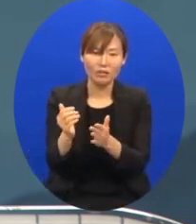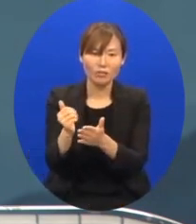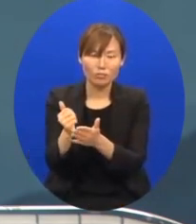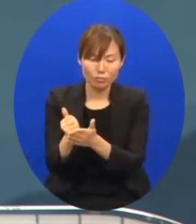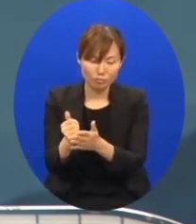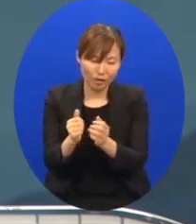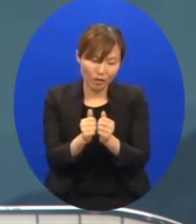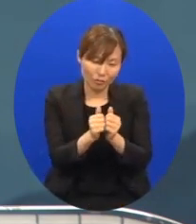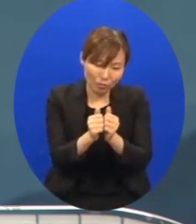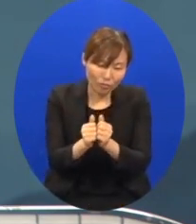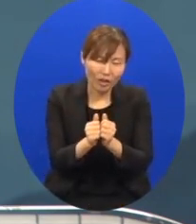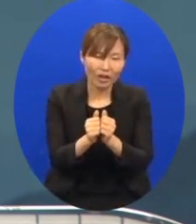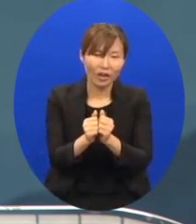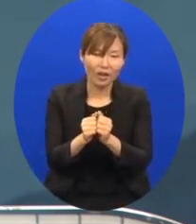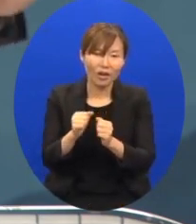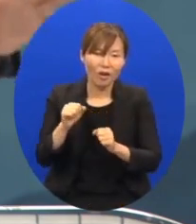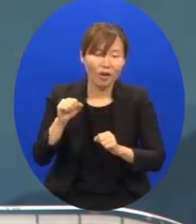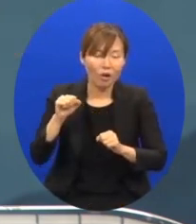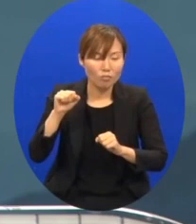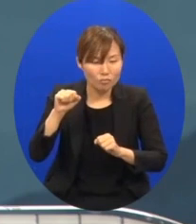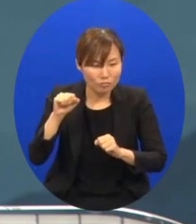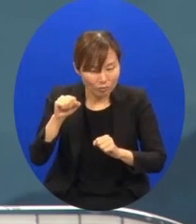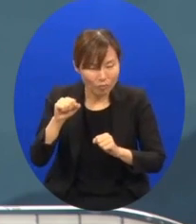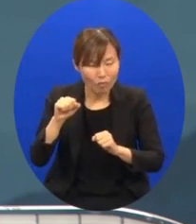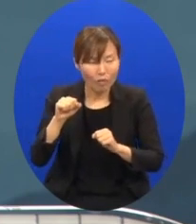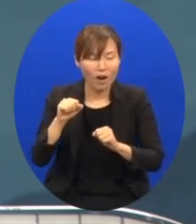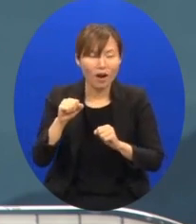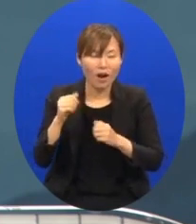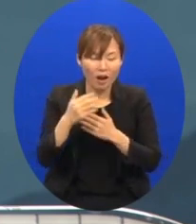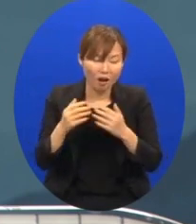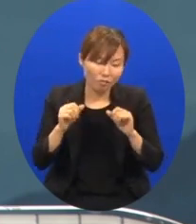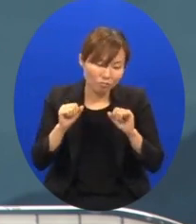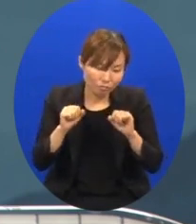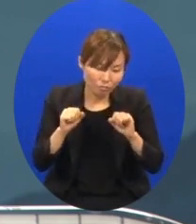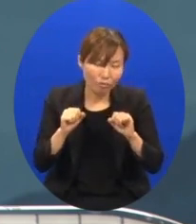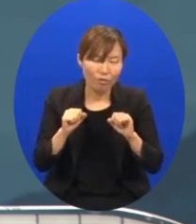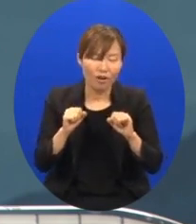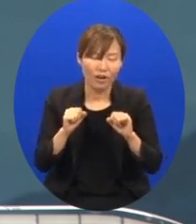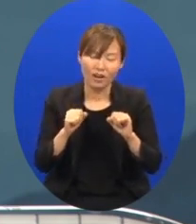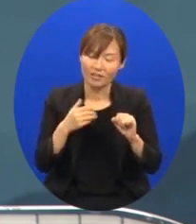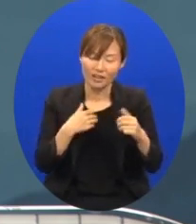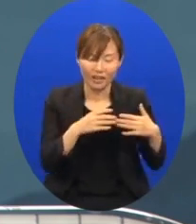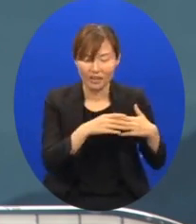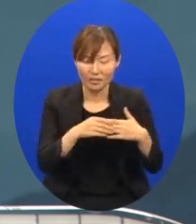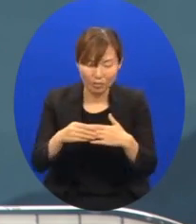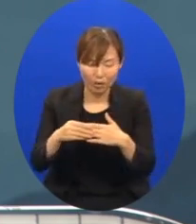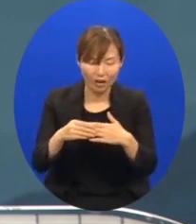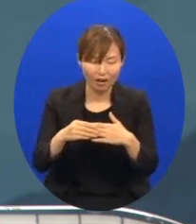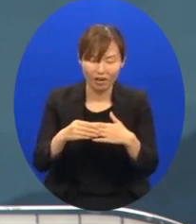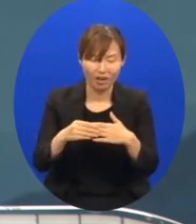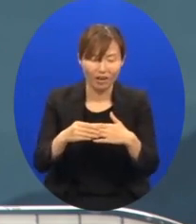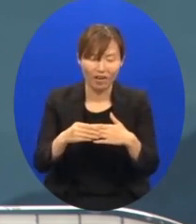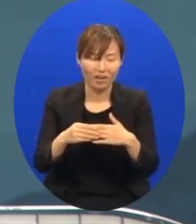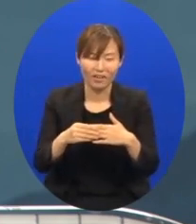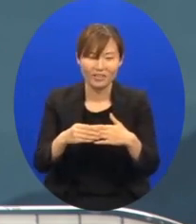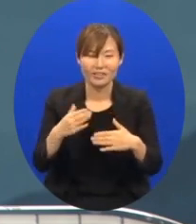그런 수준에 있는 목사도 아니에요 저는 사도 바울이 고린도에서